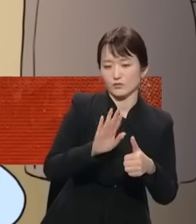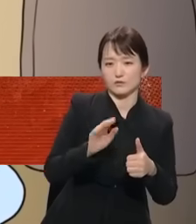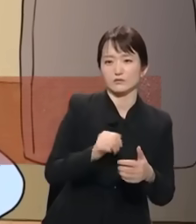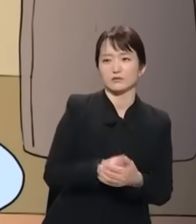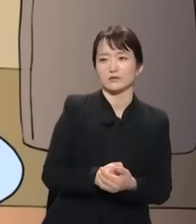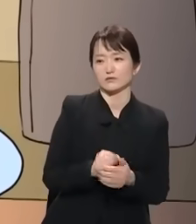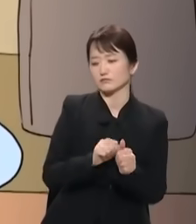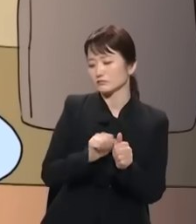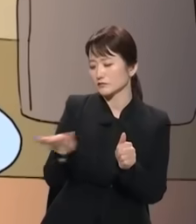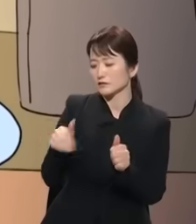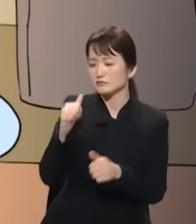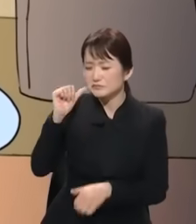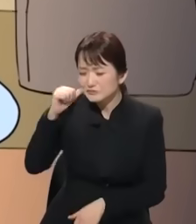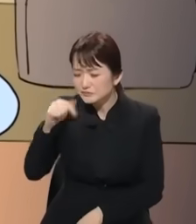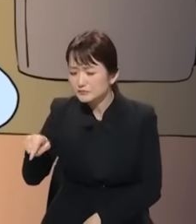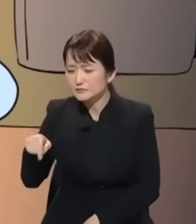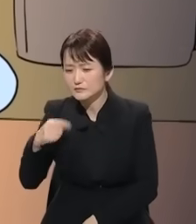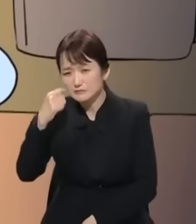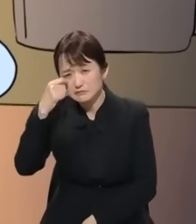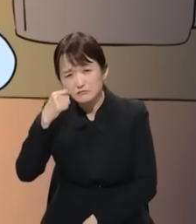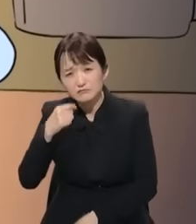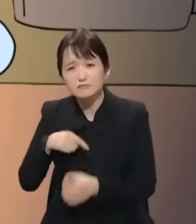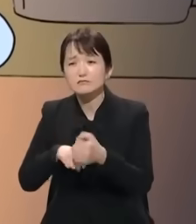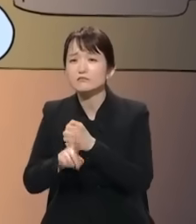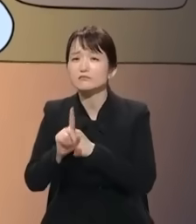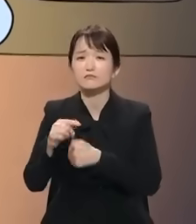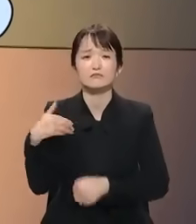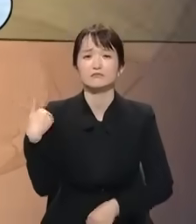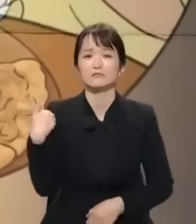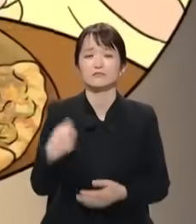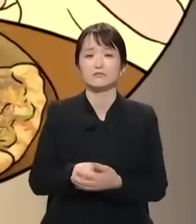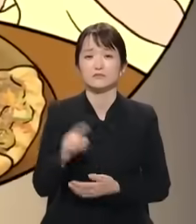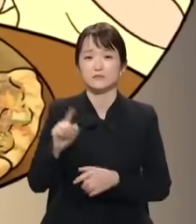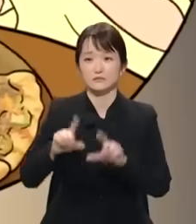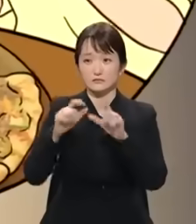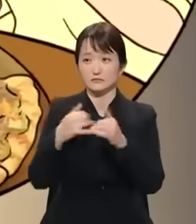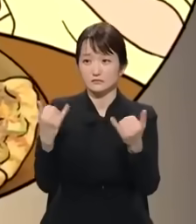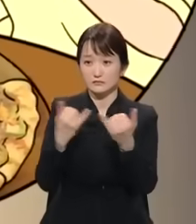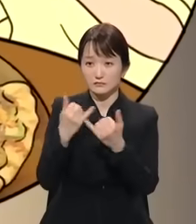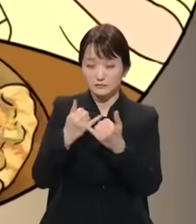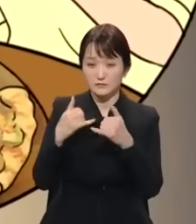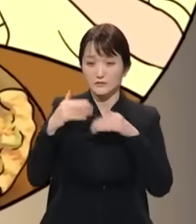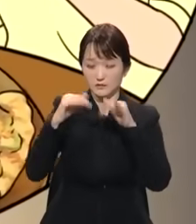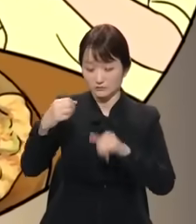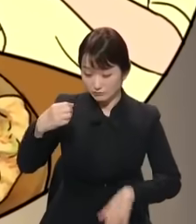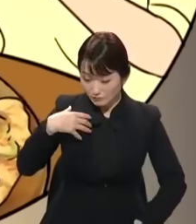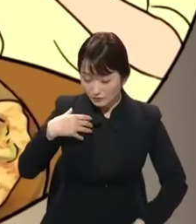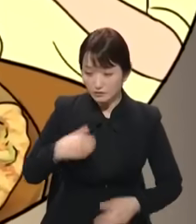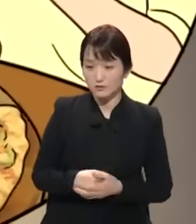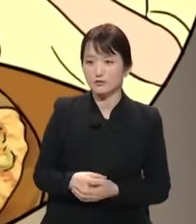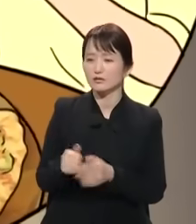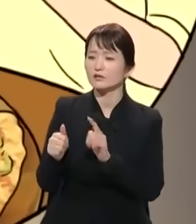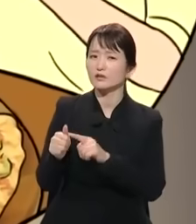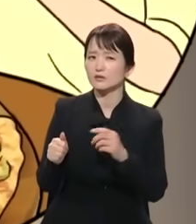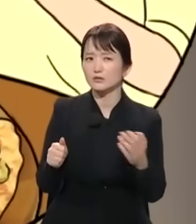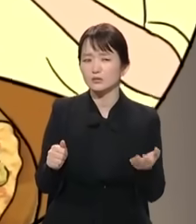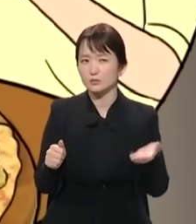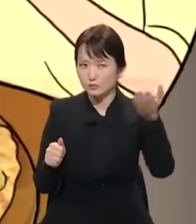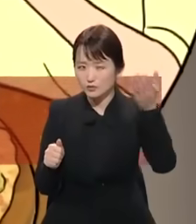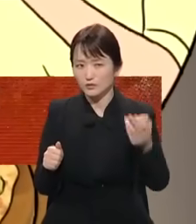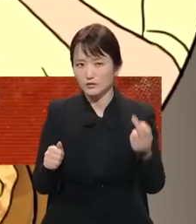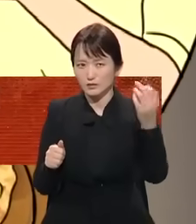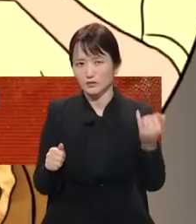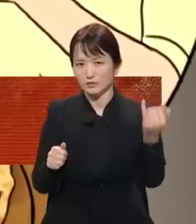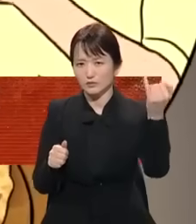괴롭혔다는 겁니다. 이게 너무 서러웠는데 이유를 몰랐습니다. 그런데 어느 날 친척 어른이 하시는 말씀이 예. 너는 위에 있는 그 형